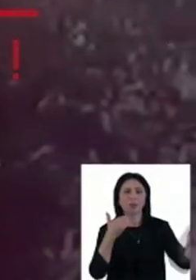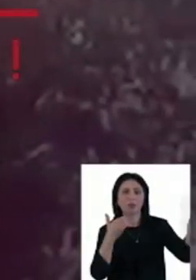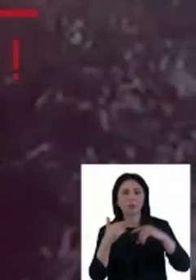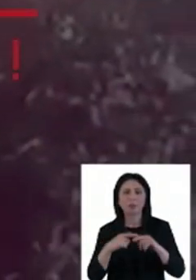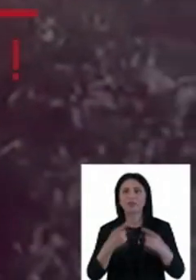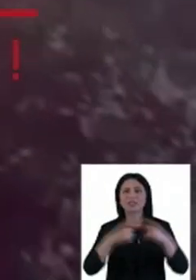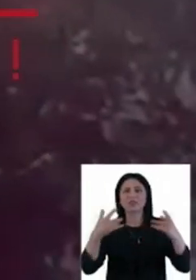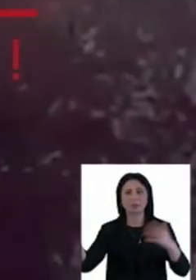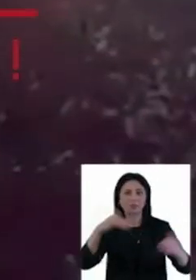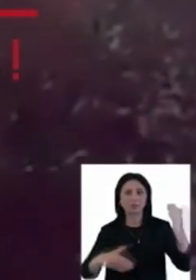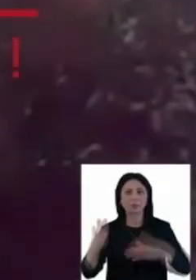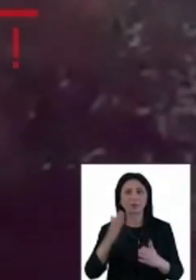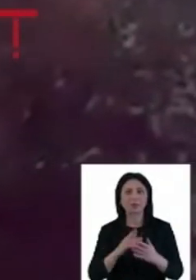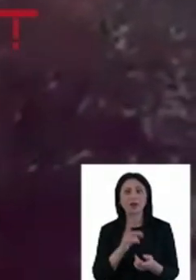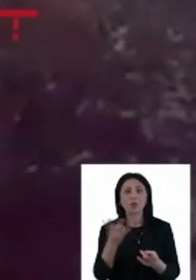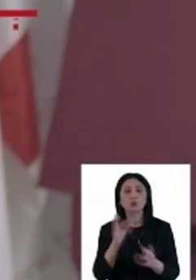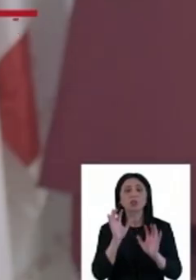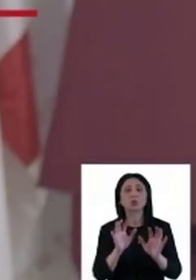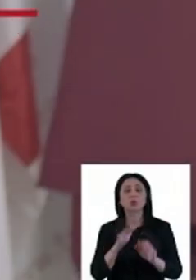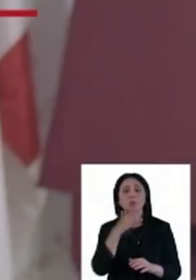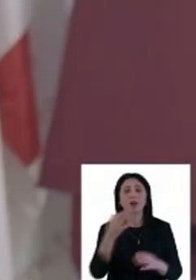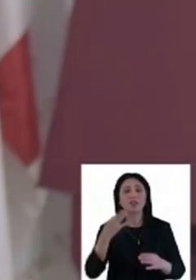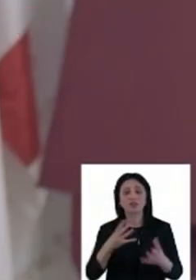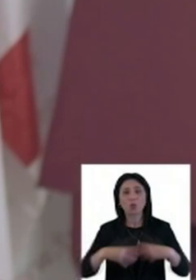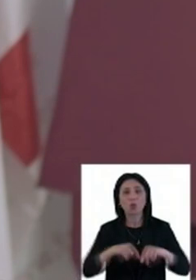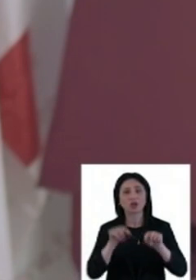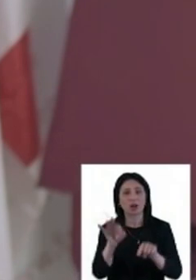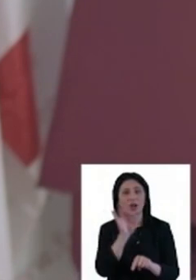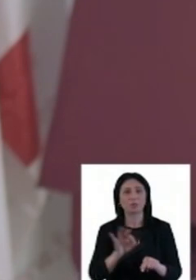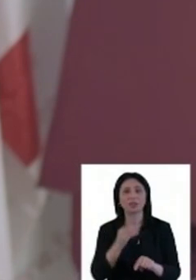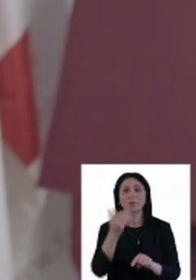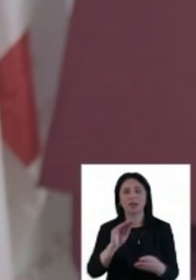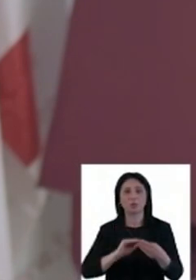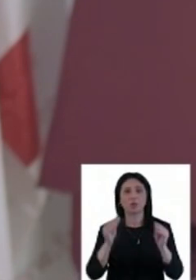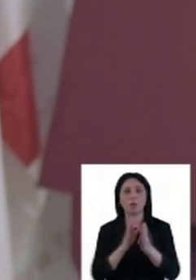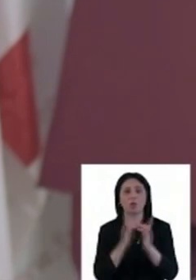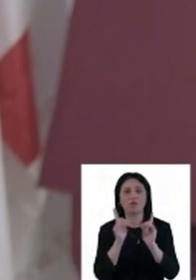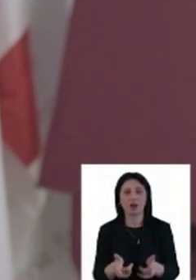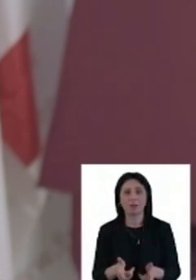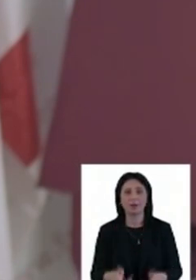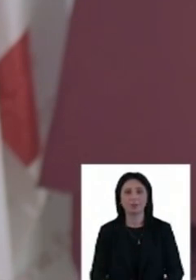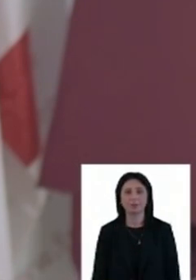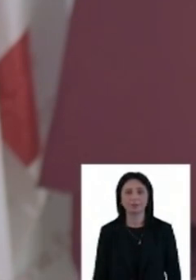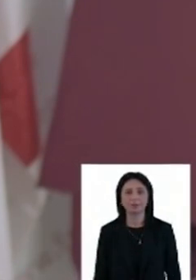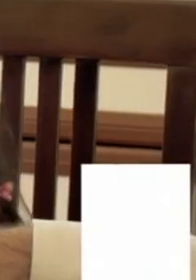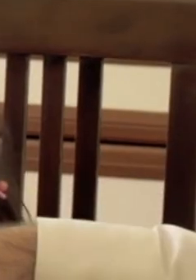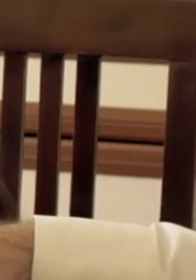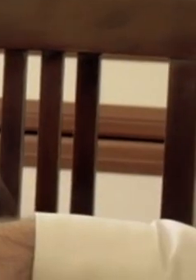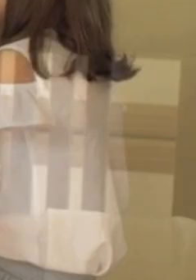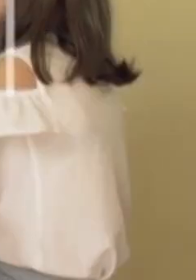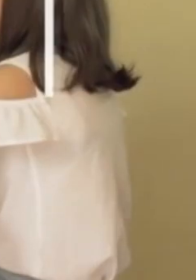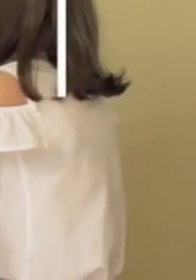არაბული ქვეყნებიდან გარს კი არ უნდა უხსნიდეს, არამედ უნდა ზრუნავდეს მრავალშვილიან ოჯახებზე და მათი პრობლემების მოგვარებაზე.